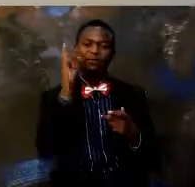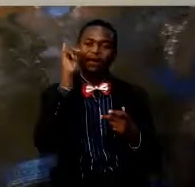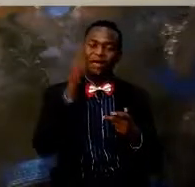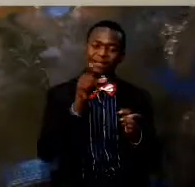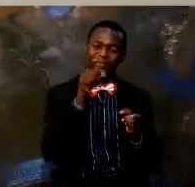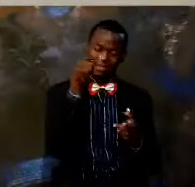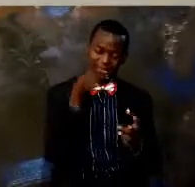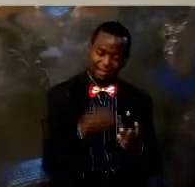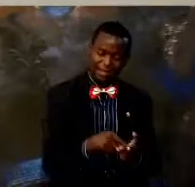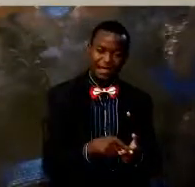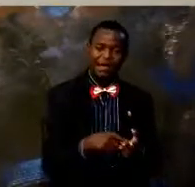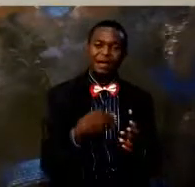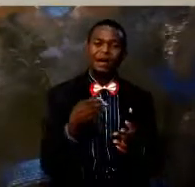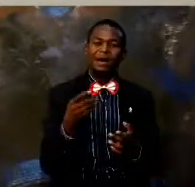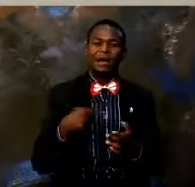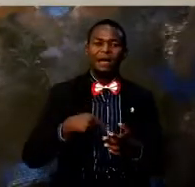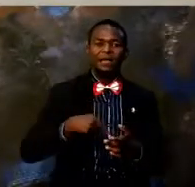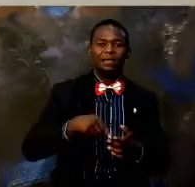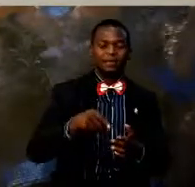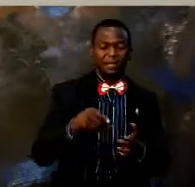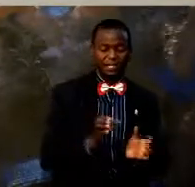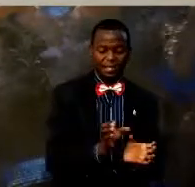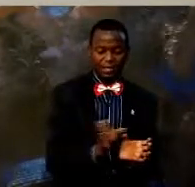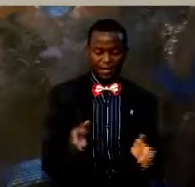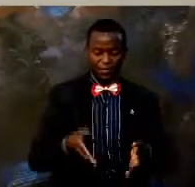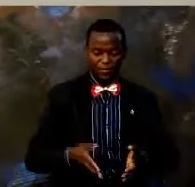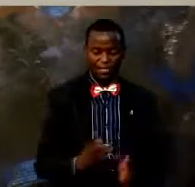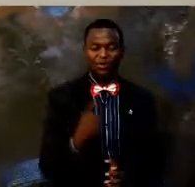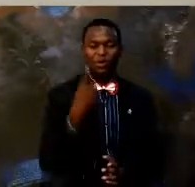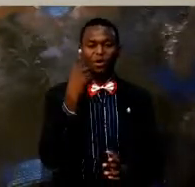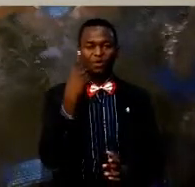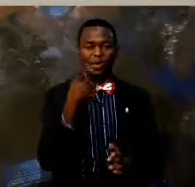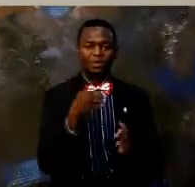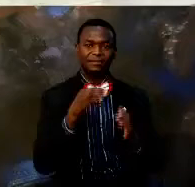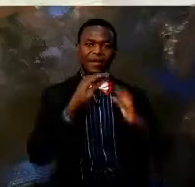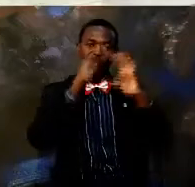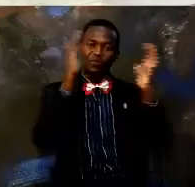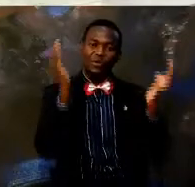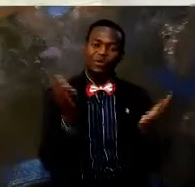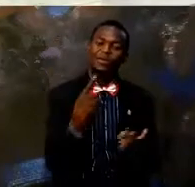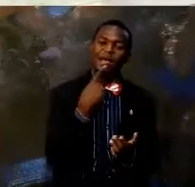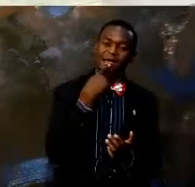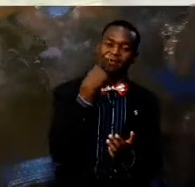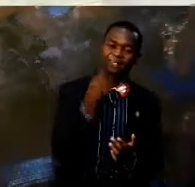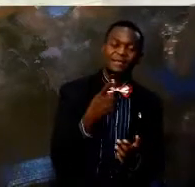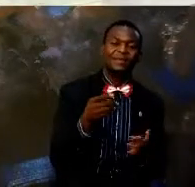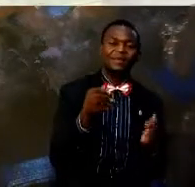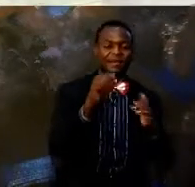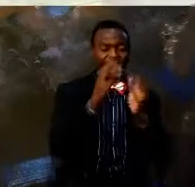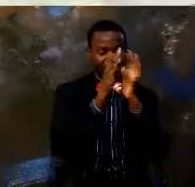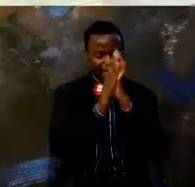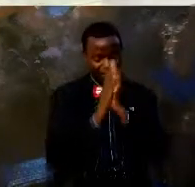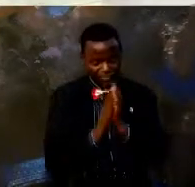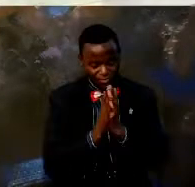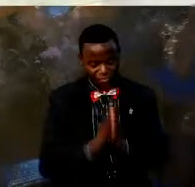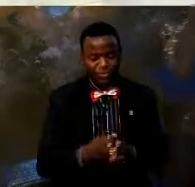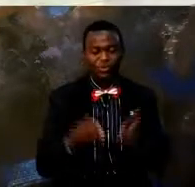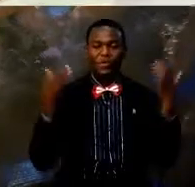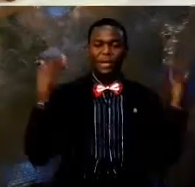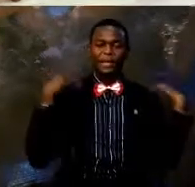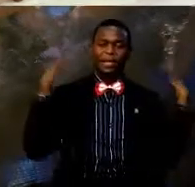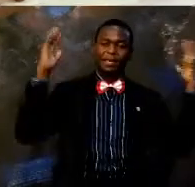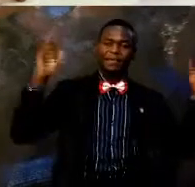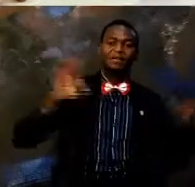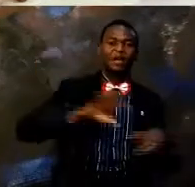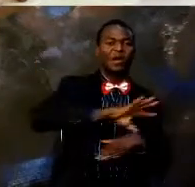tena amletapo mzaliwa wa kwanza ulimwenguni asema na wamsujudu malaika wote wa